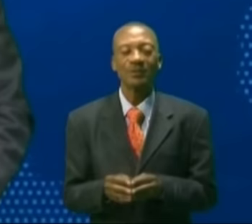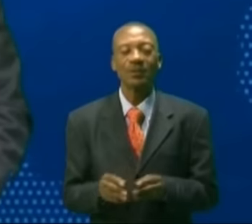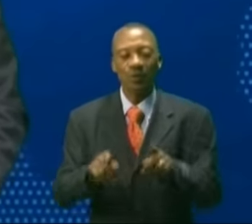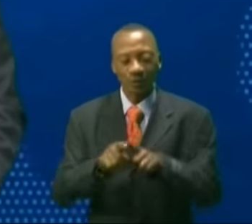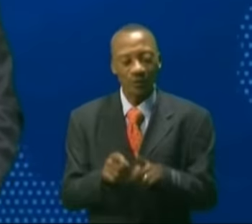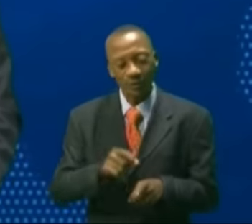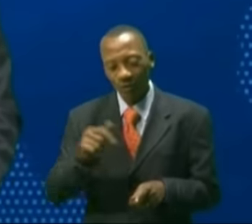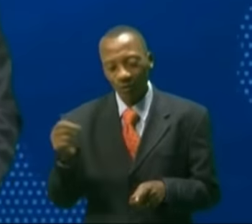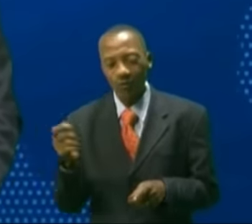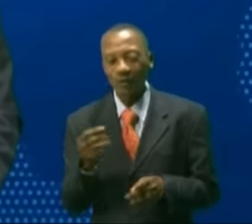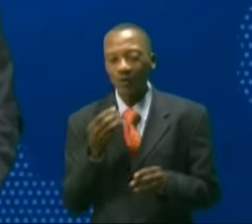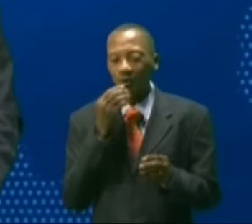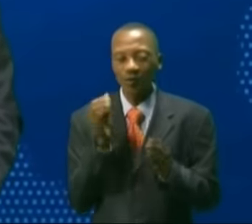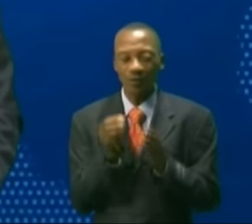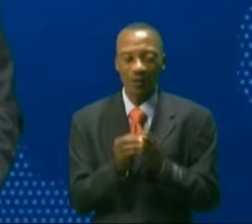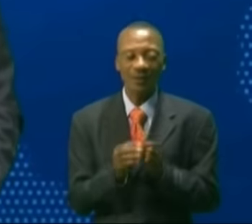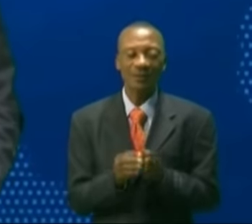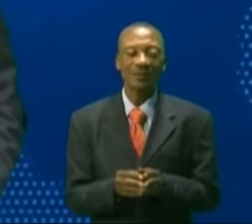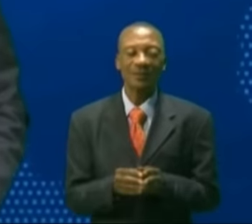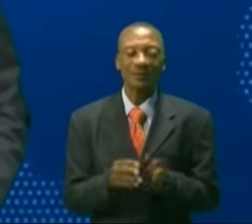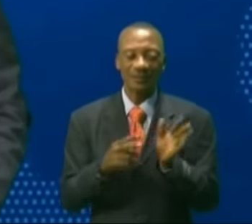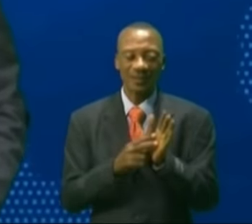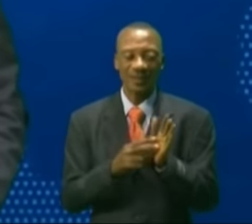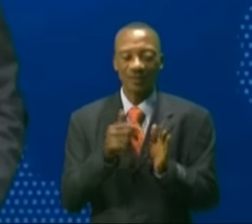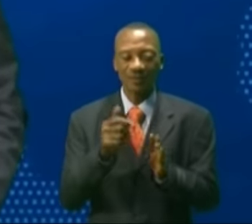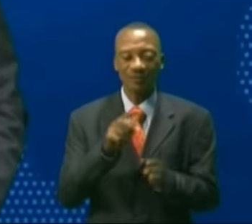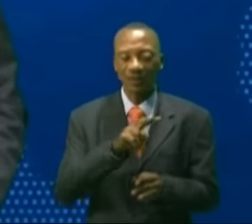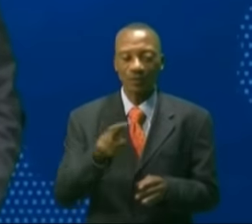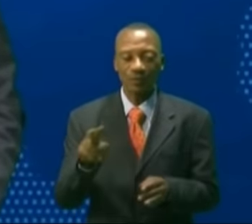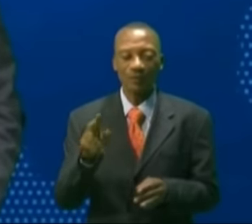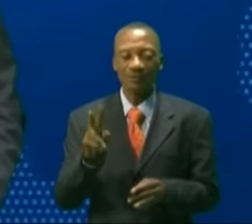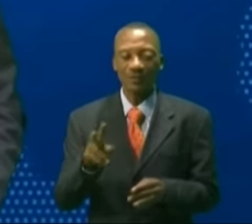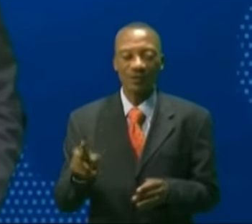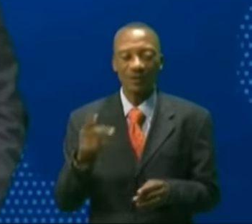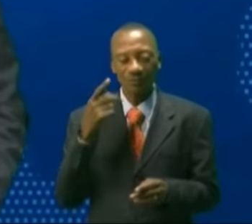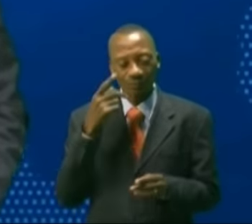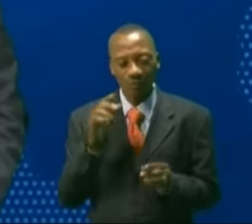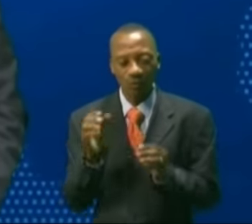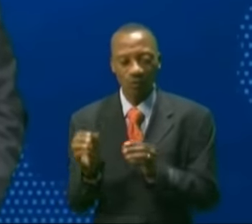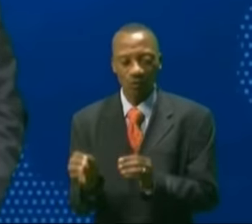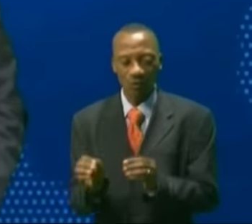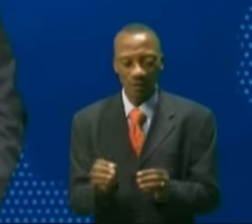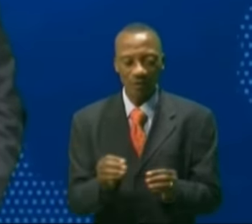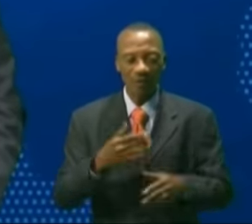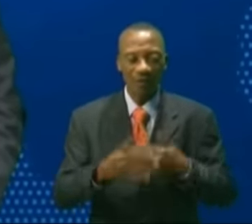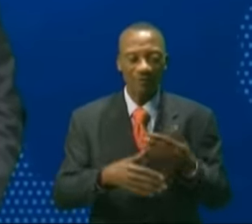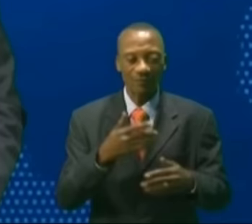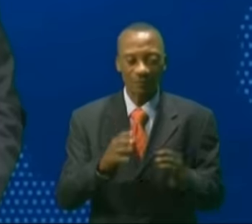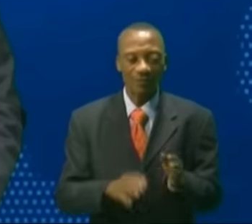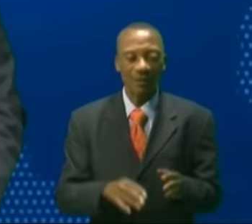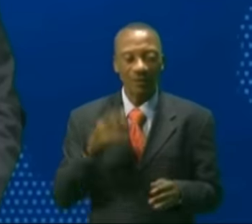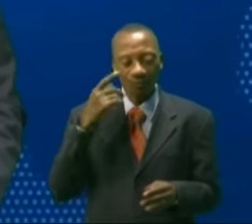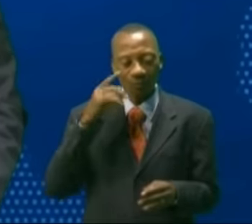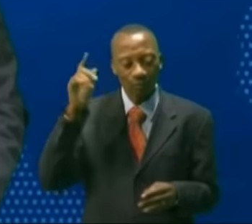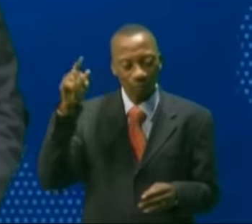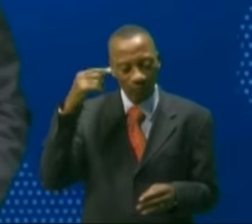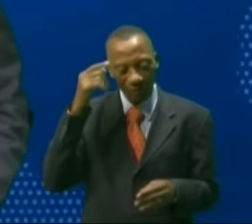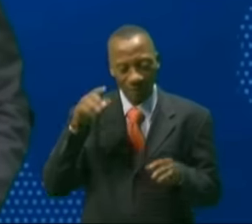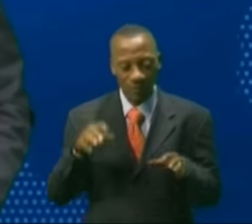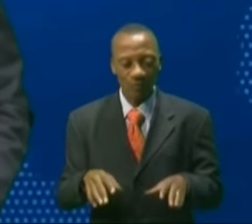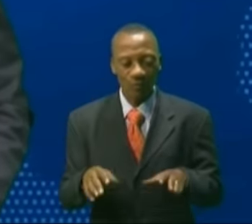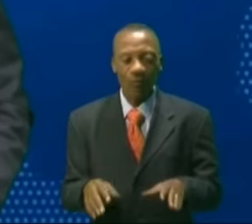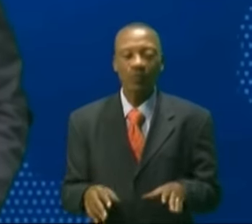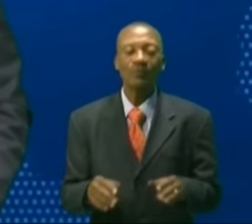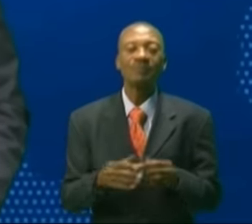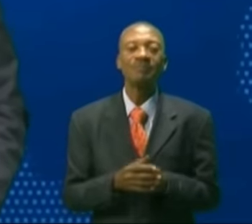22/002 du 7 janvier 2022 portant organisation et fonctionnement du gouvernement, modalité de collaboration